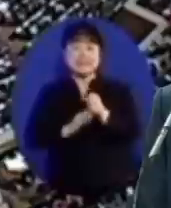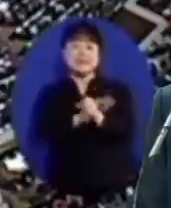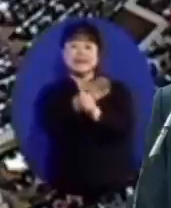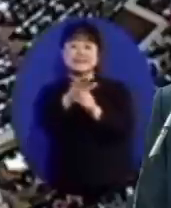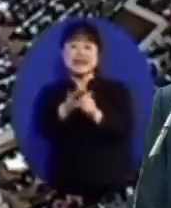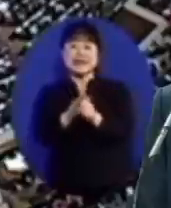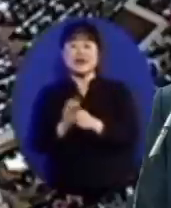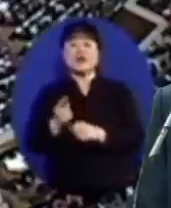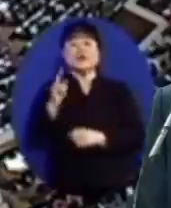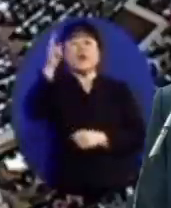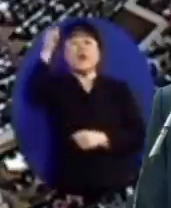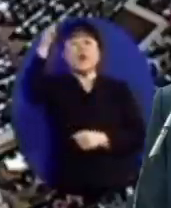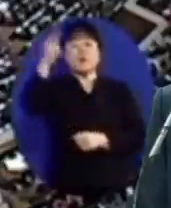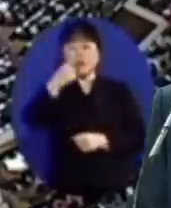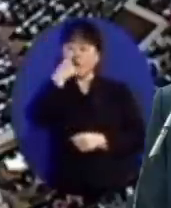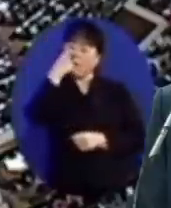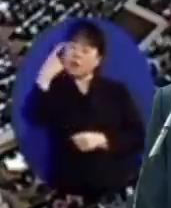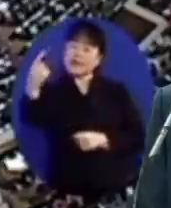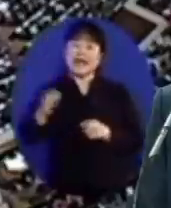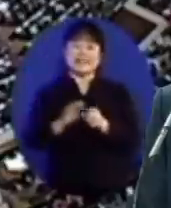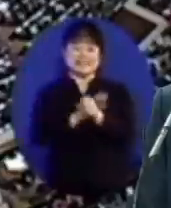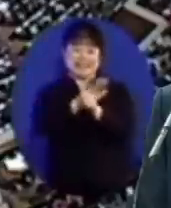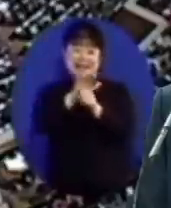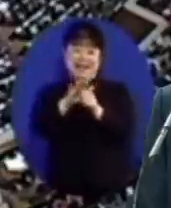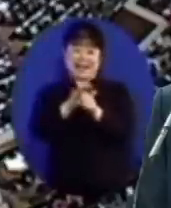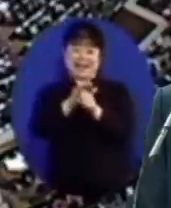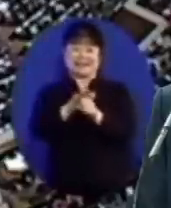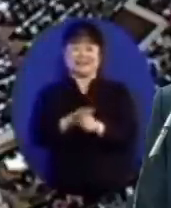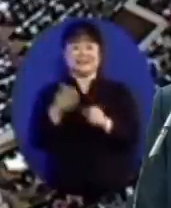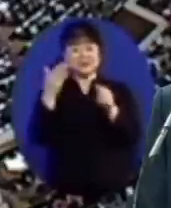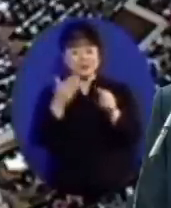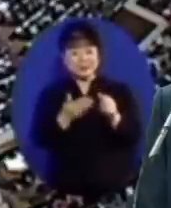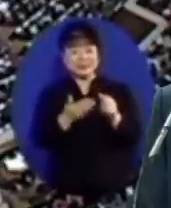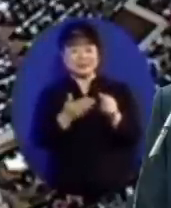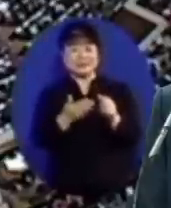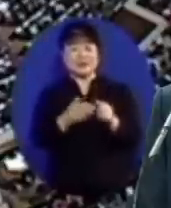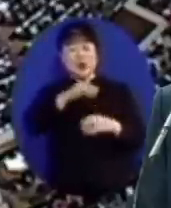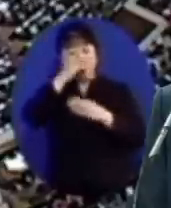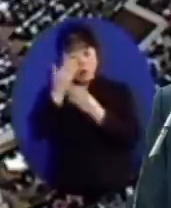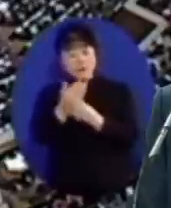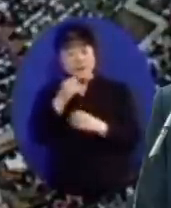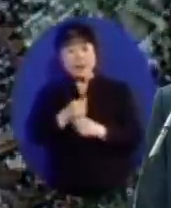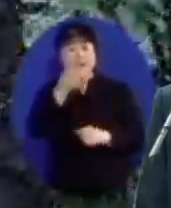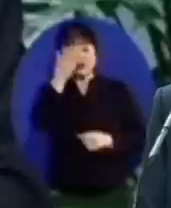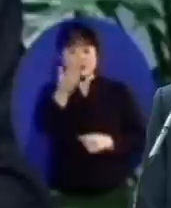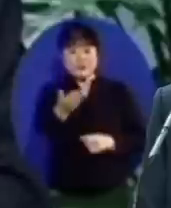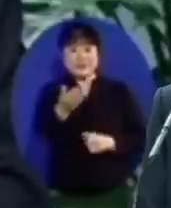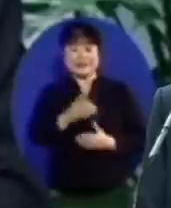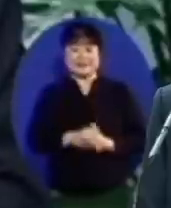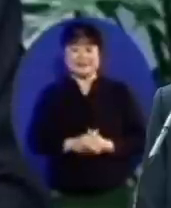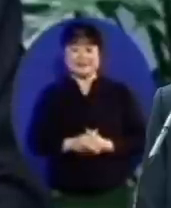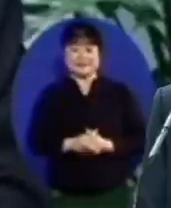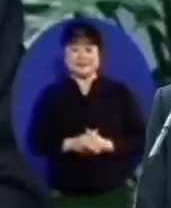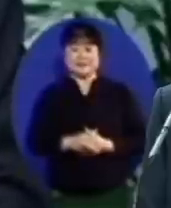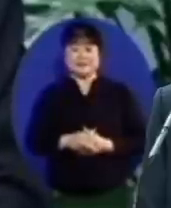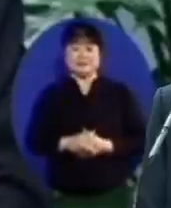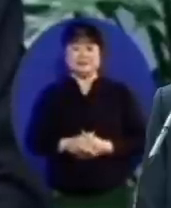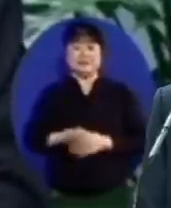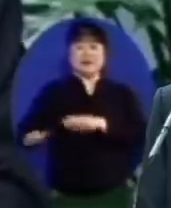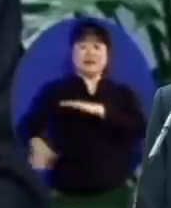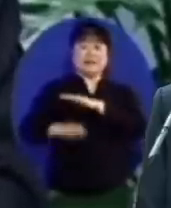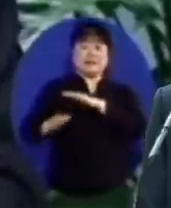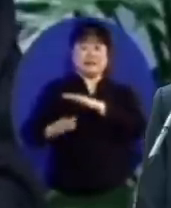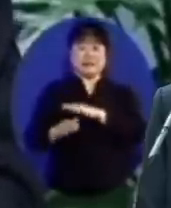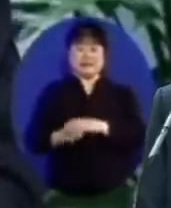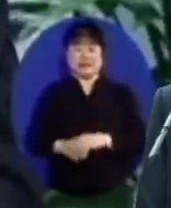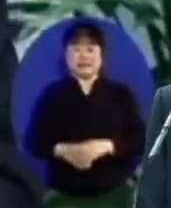사랑은 높은 사랑, 고상한 사랑으로 말미암아 우리들을 온전하게 만들려고 하는 것입니다. 개망나니 같은 우리,